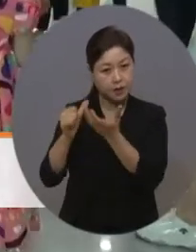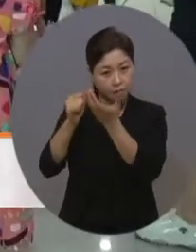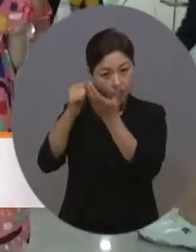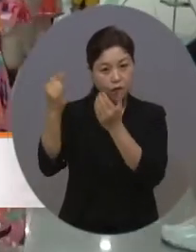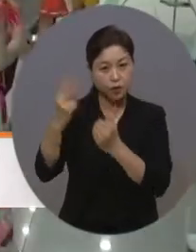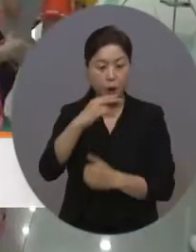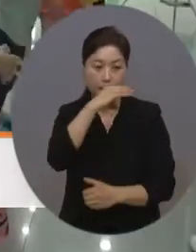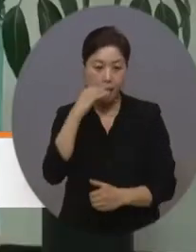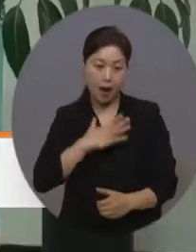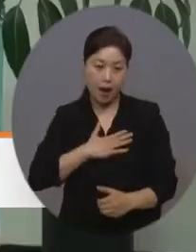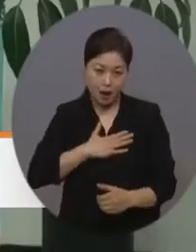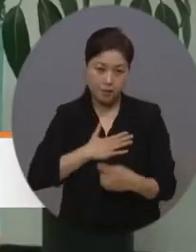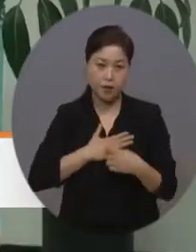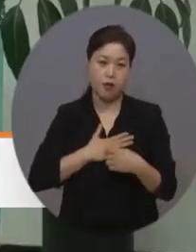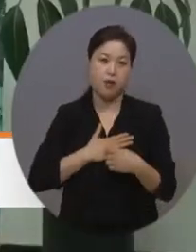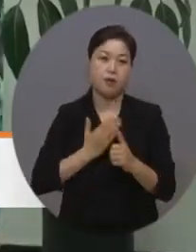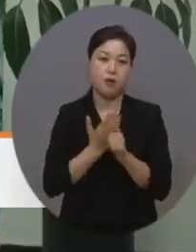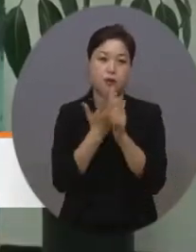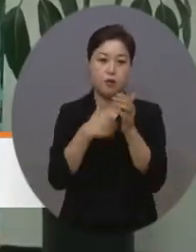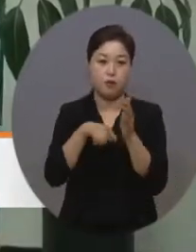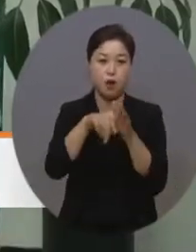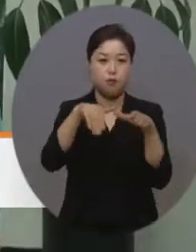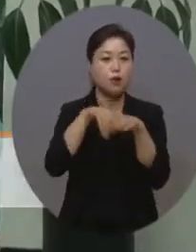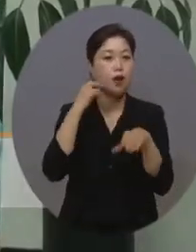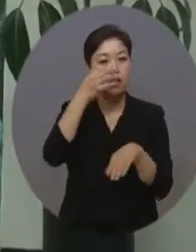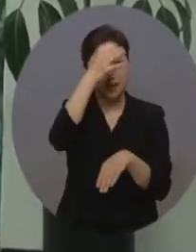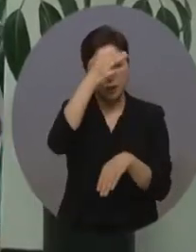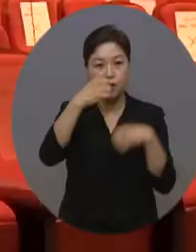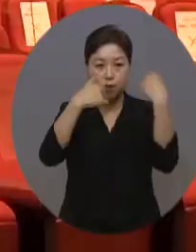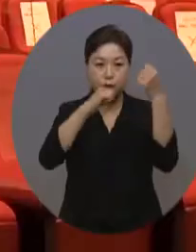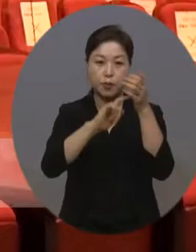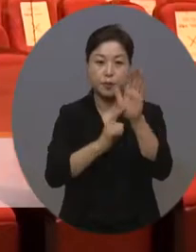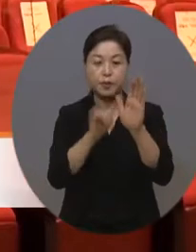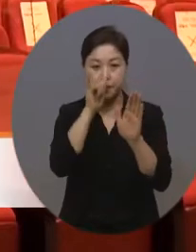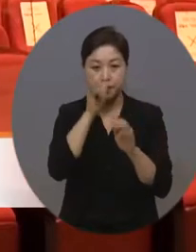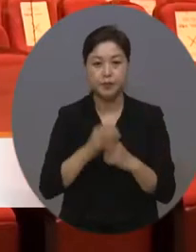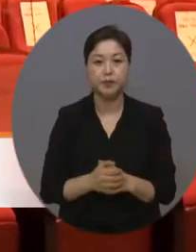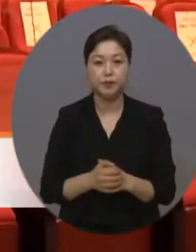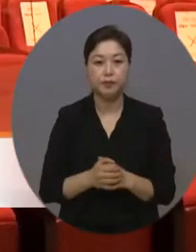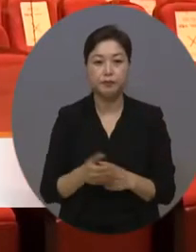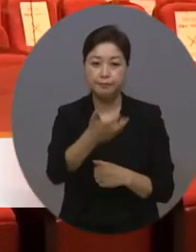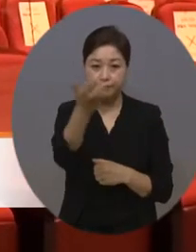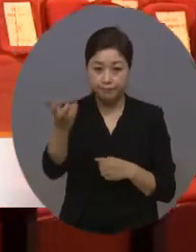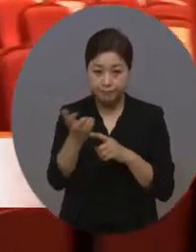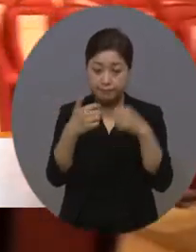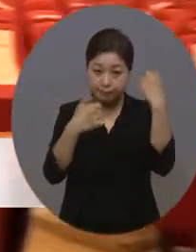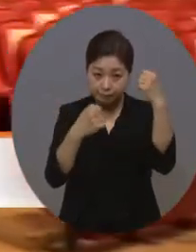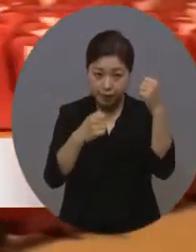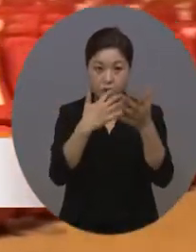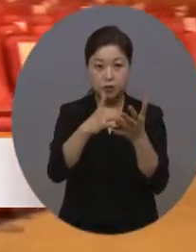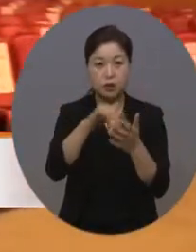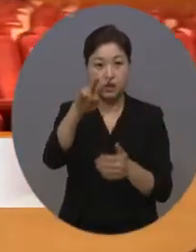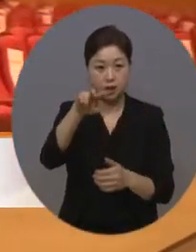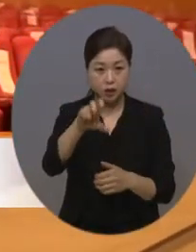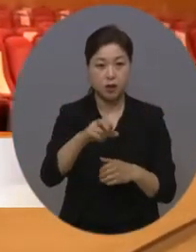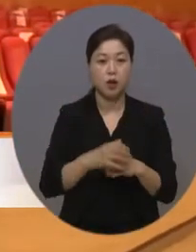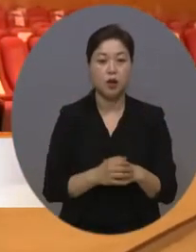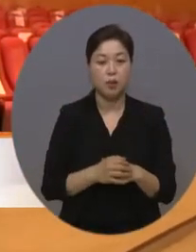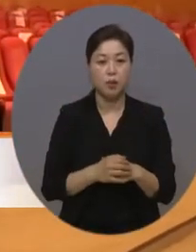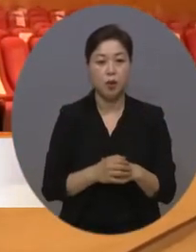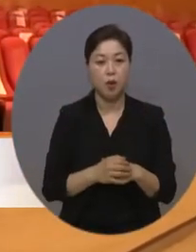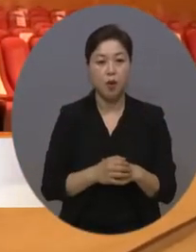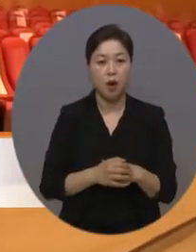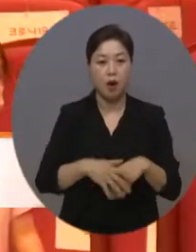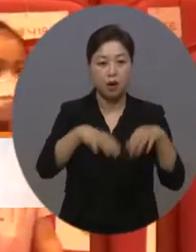정서 함양을 위해 문화예술공연을 진행하고 있습니다. 순회 공연은 총 25회로 김제, 익산,